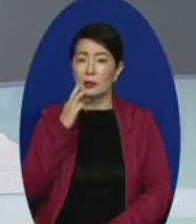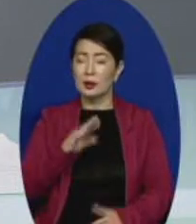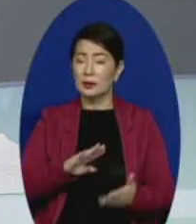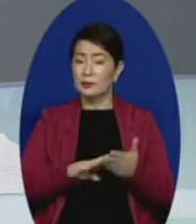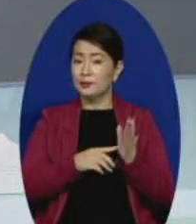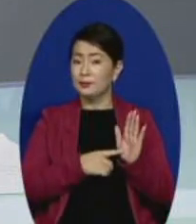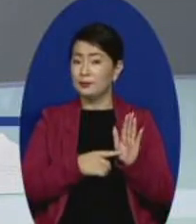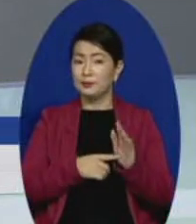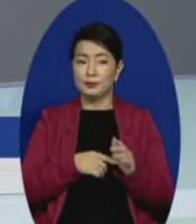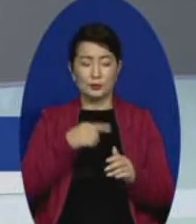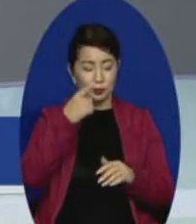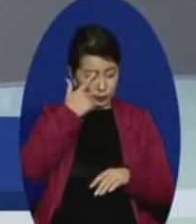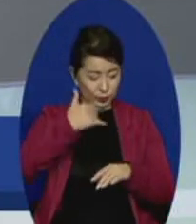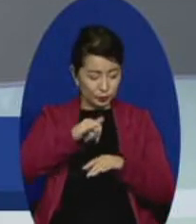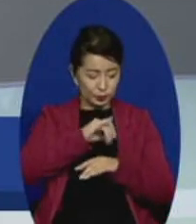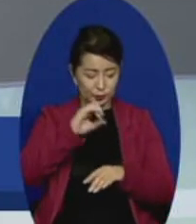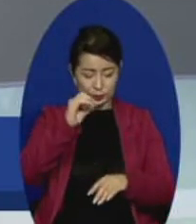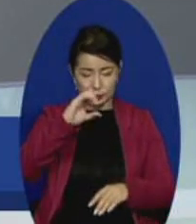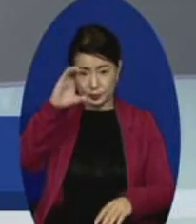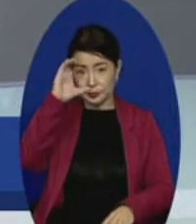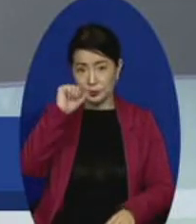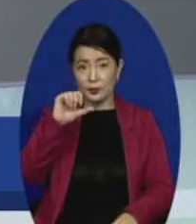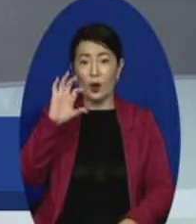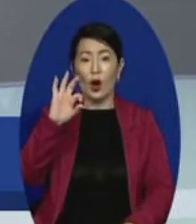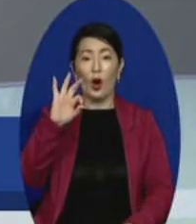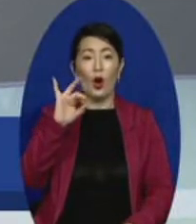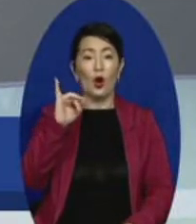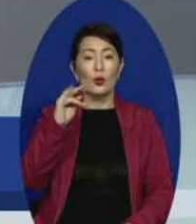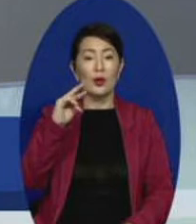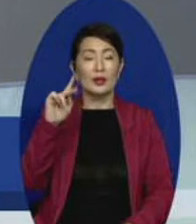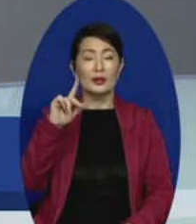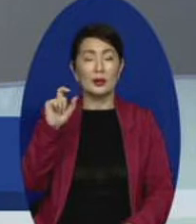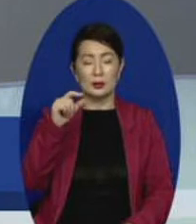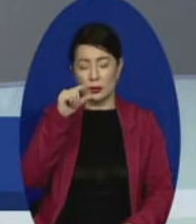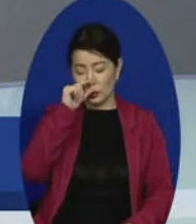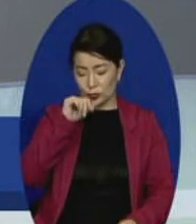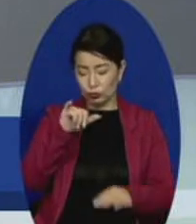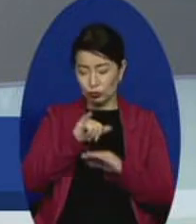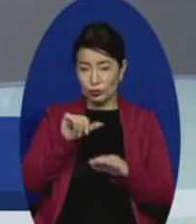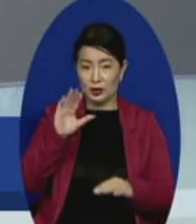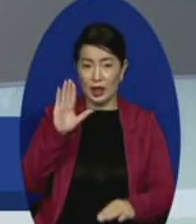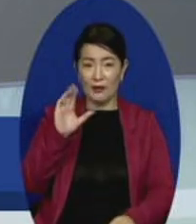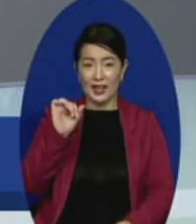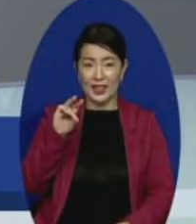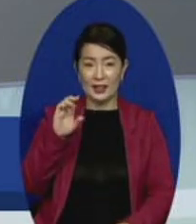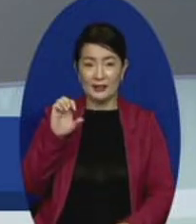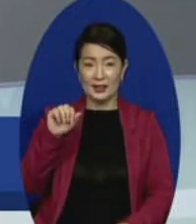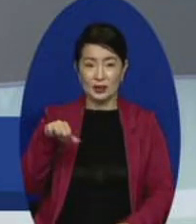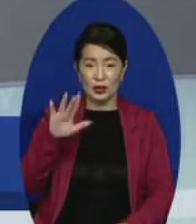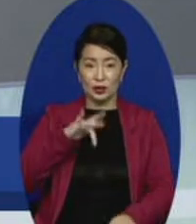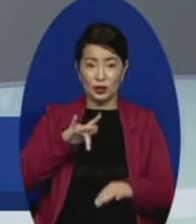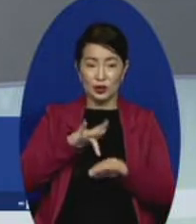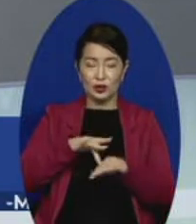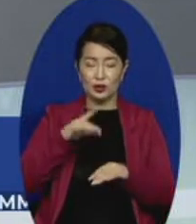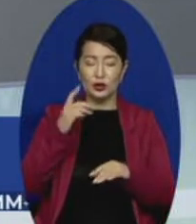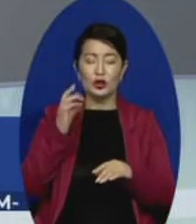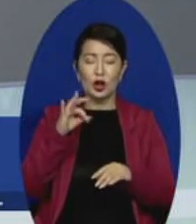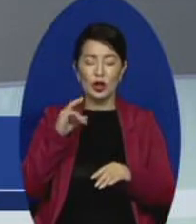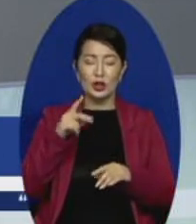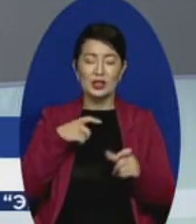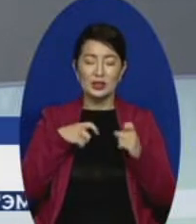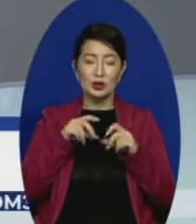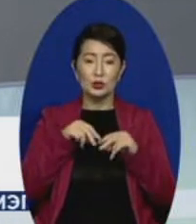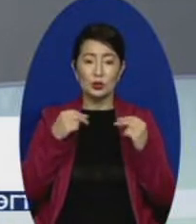Дэлгэрэн мэдээлэл бүлэг аав нь Монгол улсын ерөнхий сайд Оюун Эрдэнэ Оросын холбооны улсын Владивосток хотноо дорны эдийн засгийн чуулга уулзалтанд оролцож